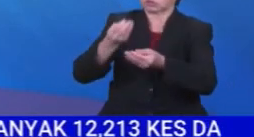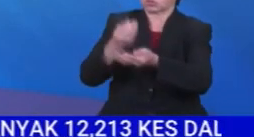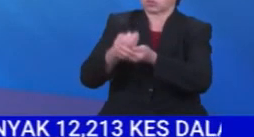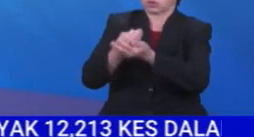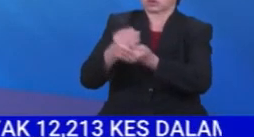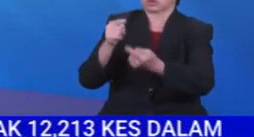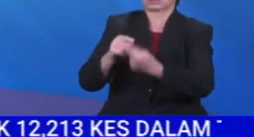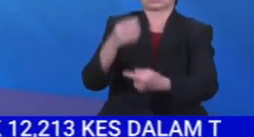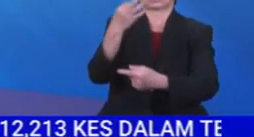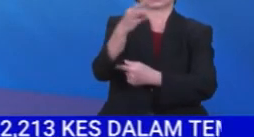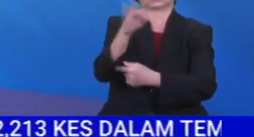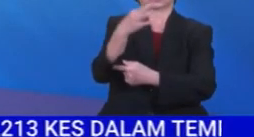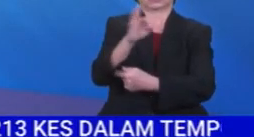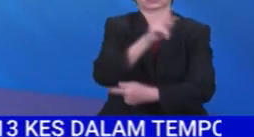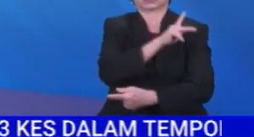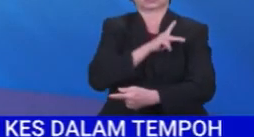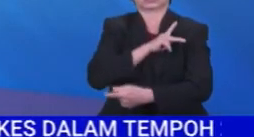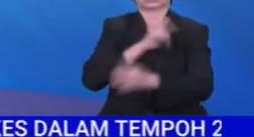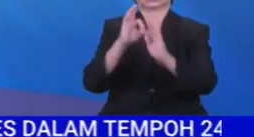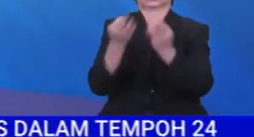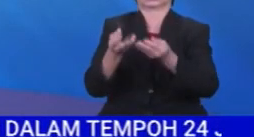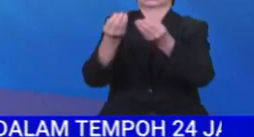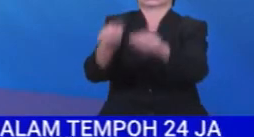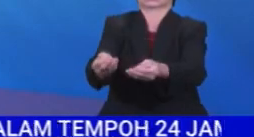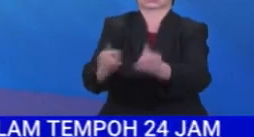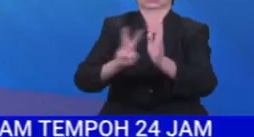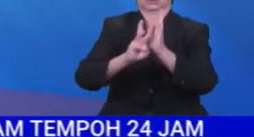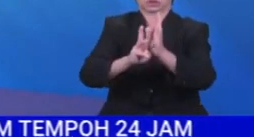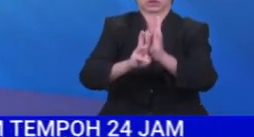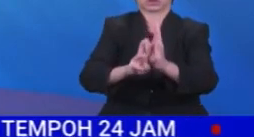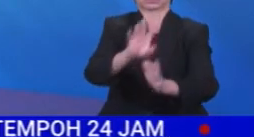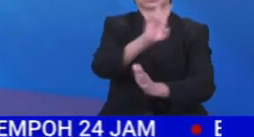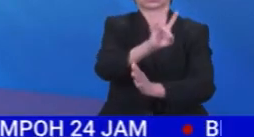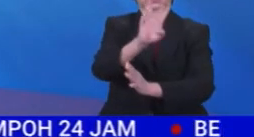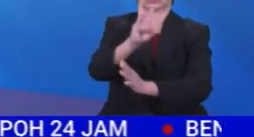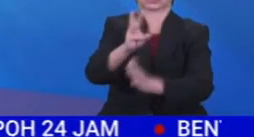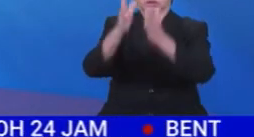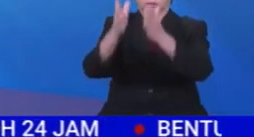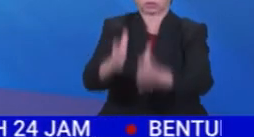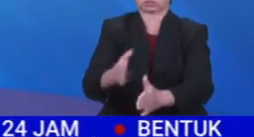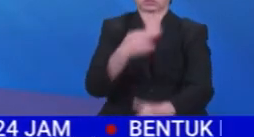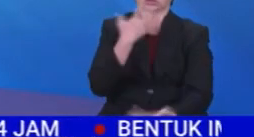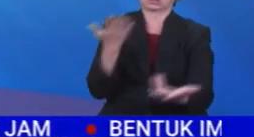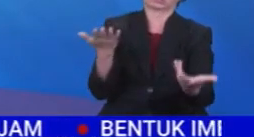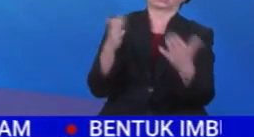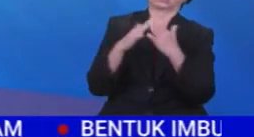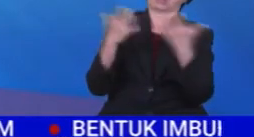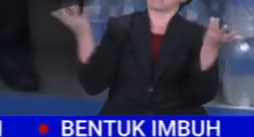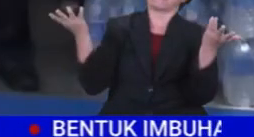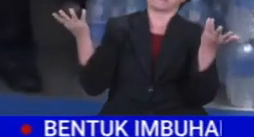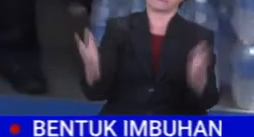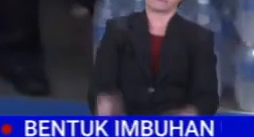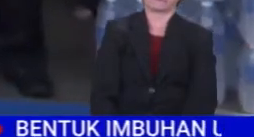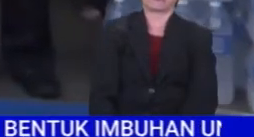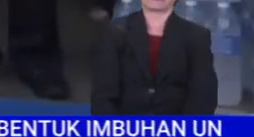kepada 19 ketua isi rumah yang mewakili 76 penduduk yang tercekat